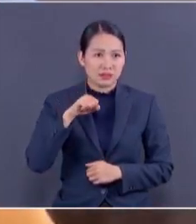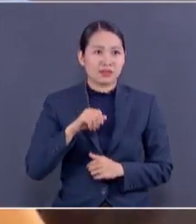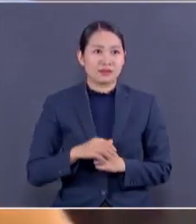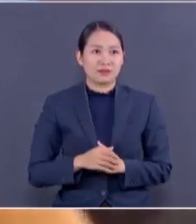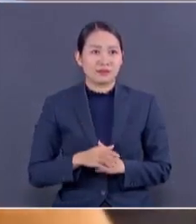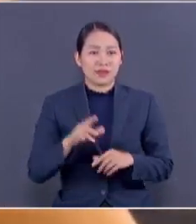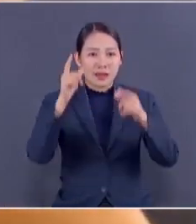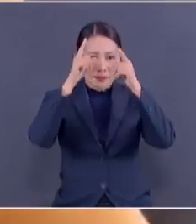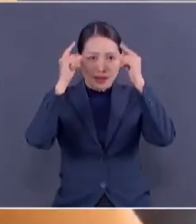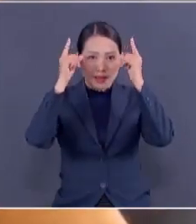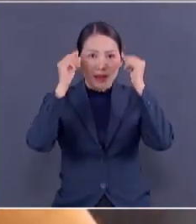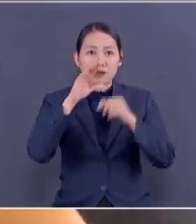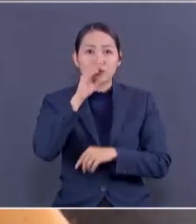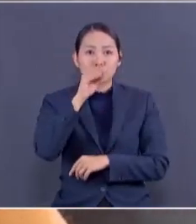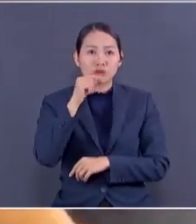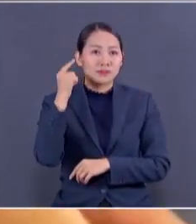พยาบาล